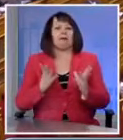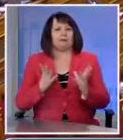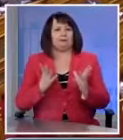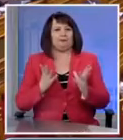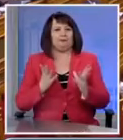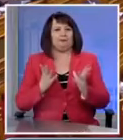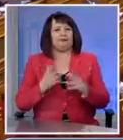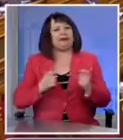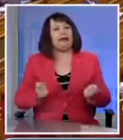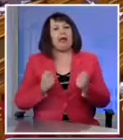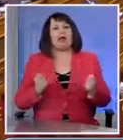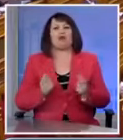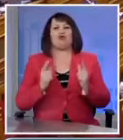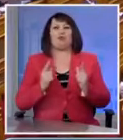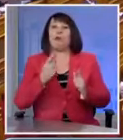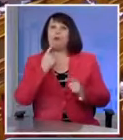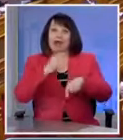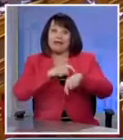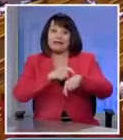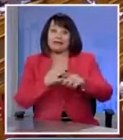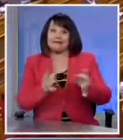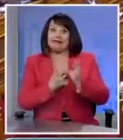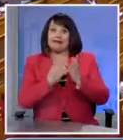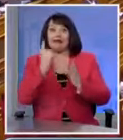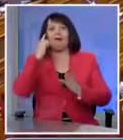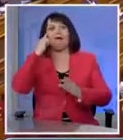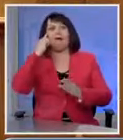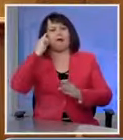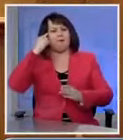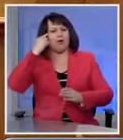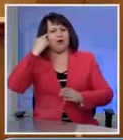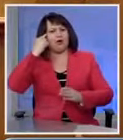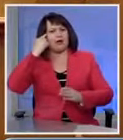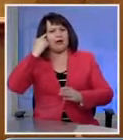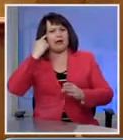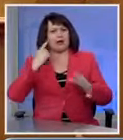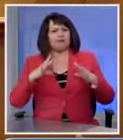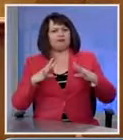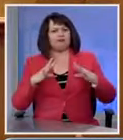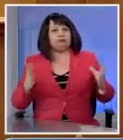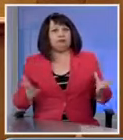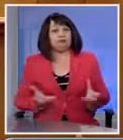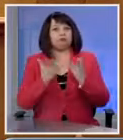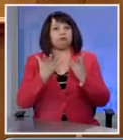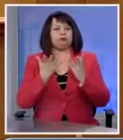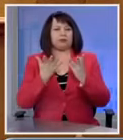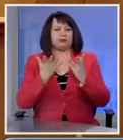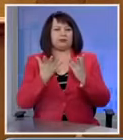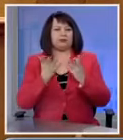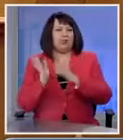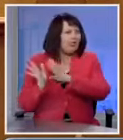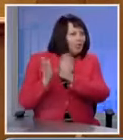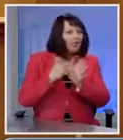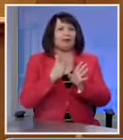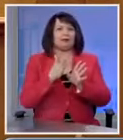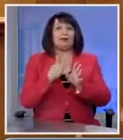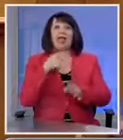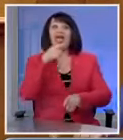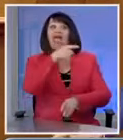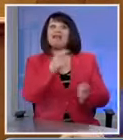από τη συγκυρία, όπως ισχυρίζεστε. Κινήσεις αντιπερισπασμού δεν κάνουμε εμείς. Κινήσεις αντιπερισπασμού κάνετε εσείς και πολλές, κύριε